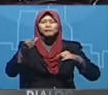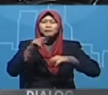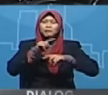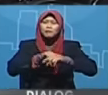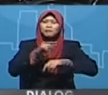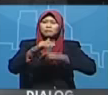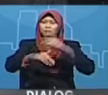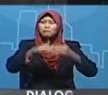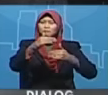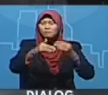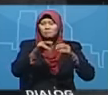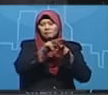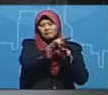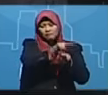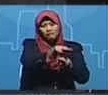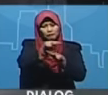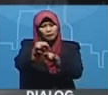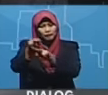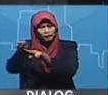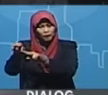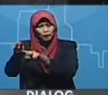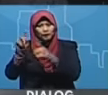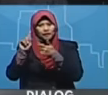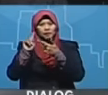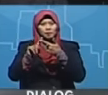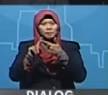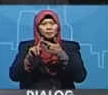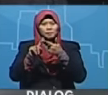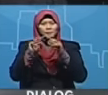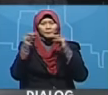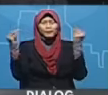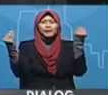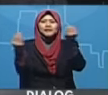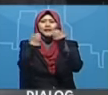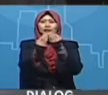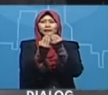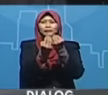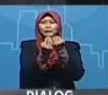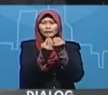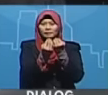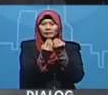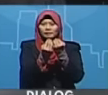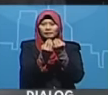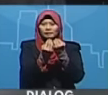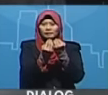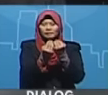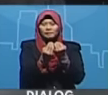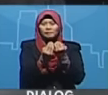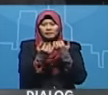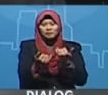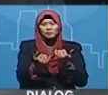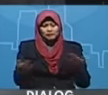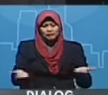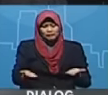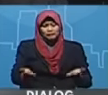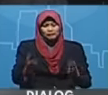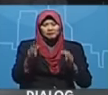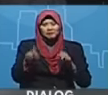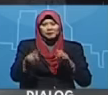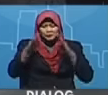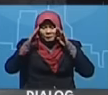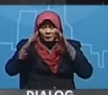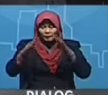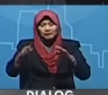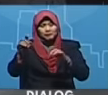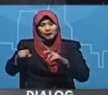semasa kita akan memantau, ya. Okay. Yang keduanya juga masyarakat, ya. Sebab tu kita masyarakat kita ni perlu prihatin. Masyarakat kita kena